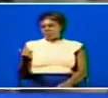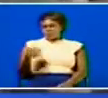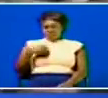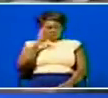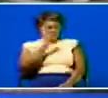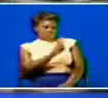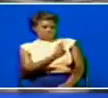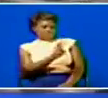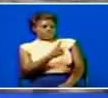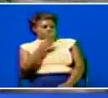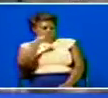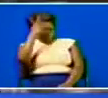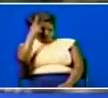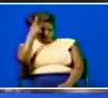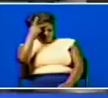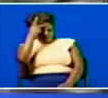mnaona na hao wasasi.